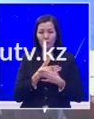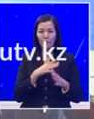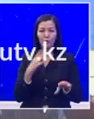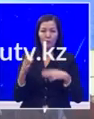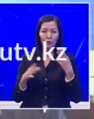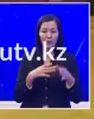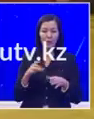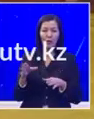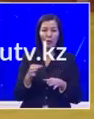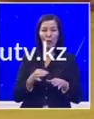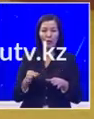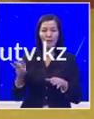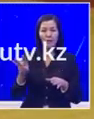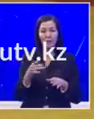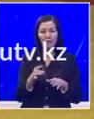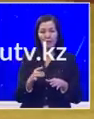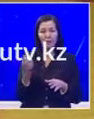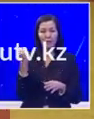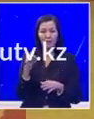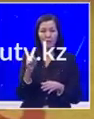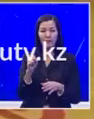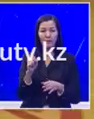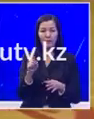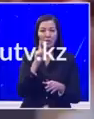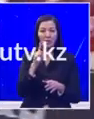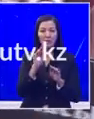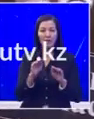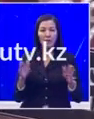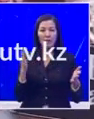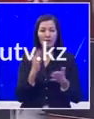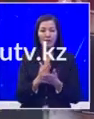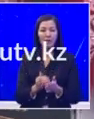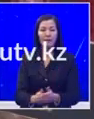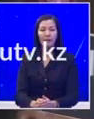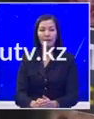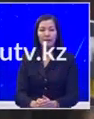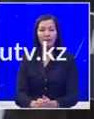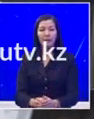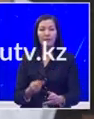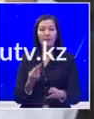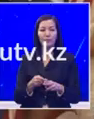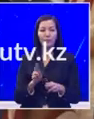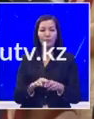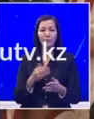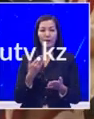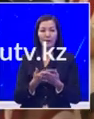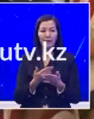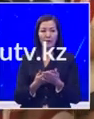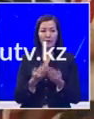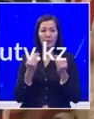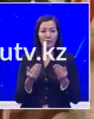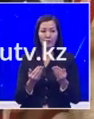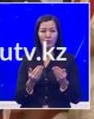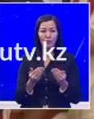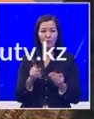тіпті республика аумағында жетістікке жетіп жүрген өрендер аз емес дейді сала жауаптылары. Бұл сөзіміздің айғағы міне мына